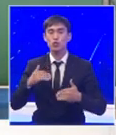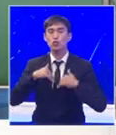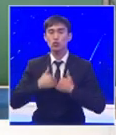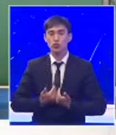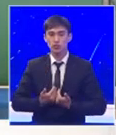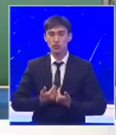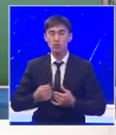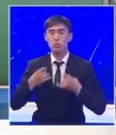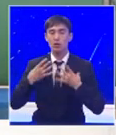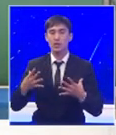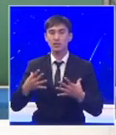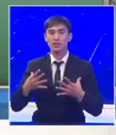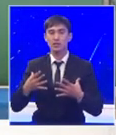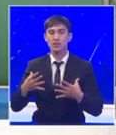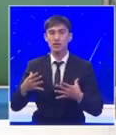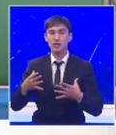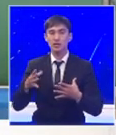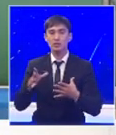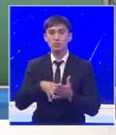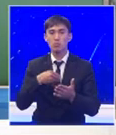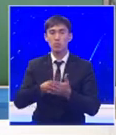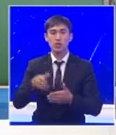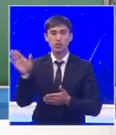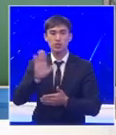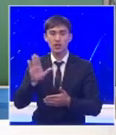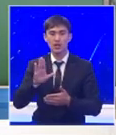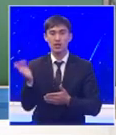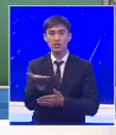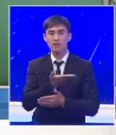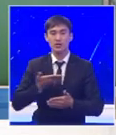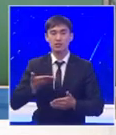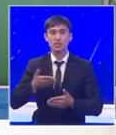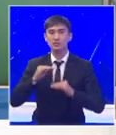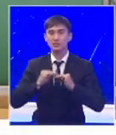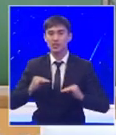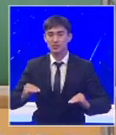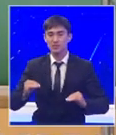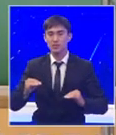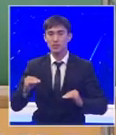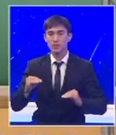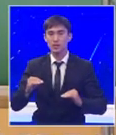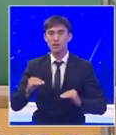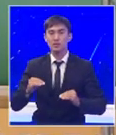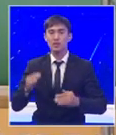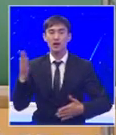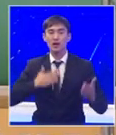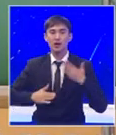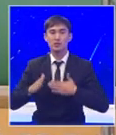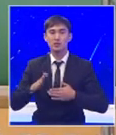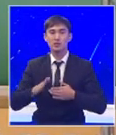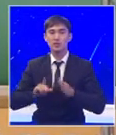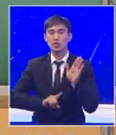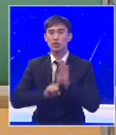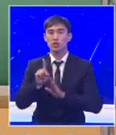грустный праздник, символизирующий прощание, ваше прощание с детством. И это радость, потому что это